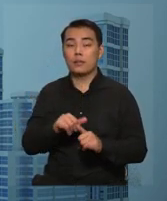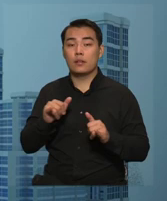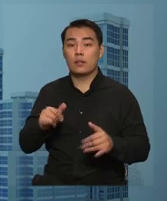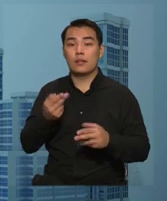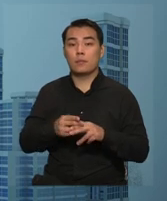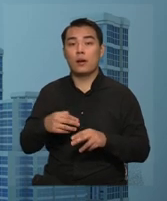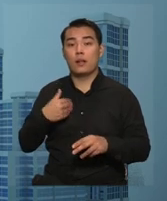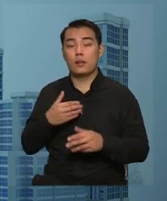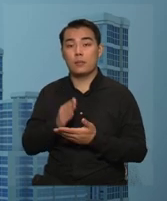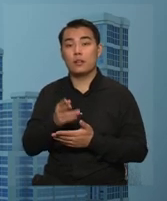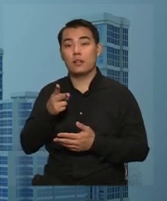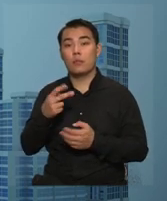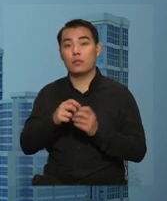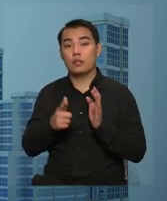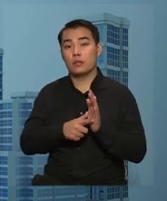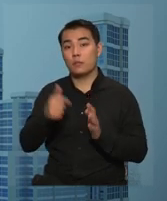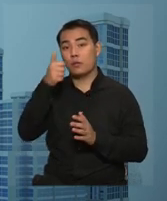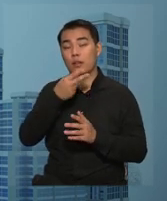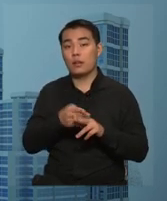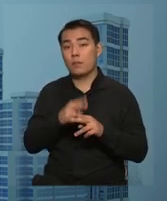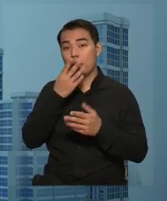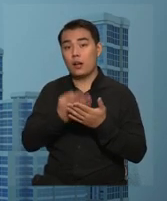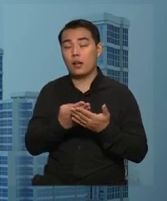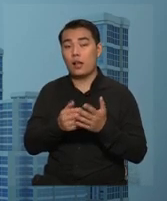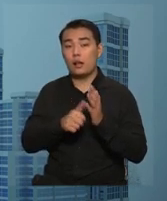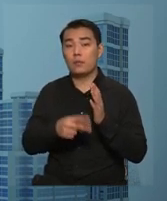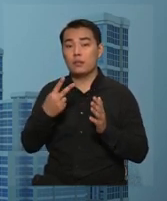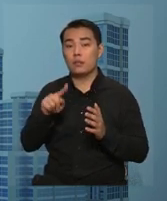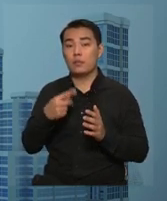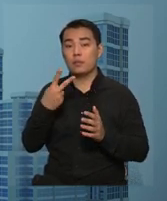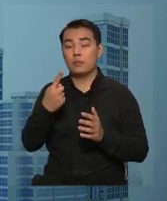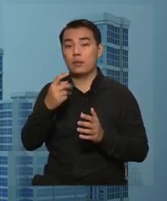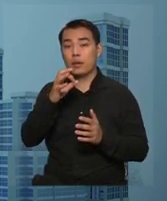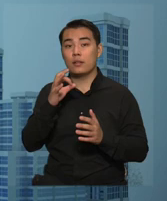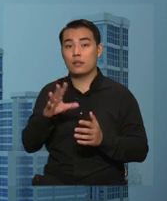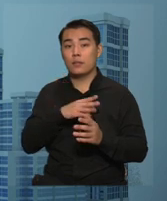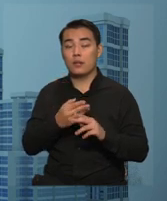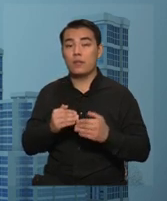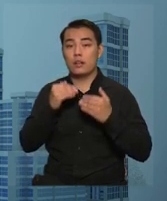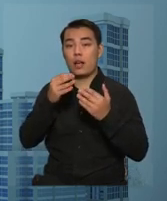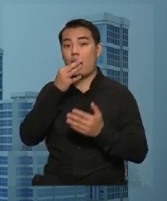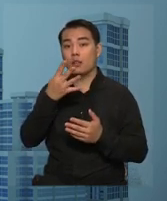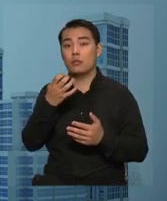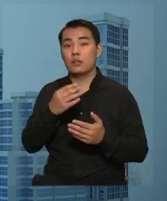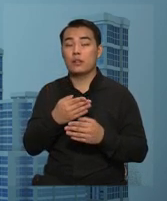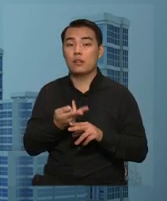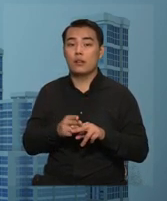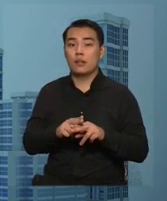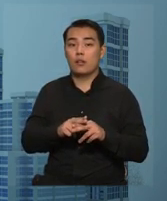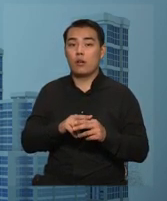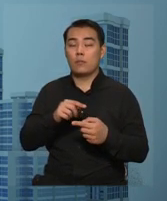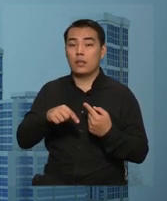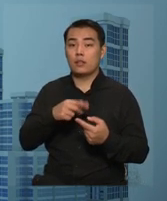сөз. Мәселен, 2017 жылы бұл көрсеткішіне бәрі 62.1% болған. Жоғарыда аталған 400-ден астам